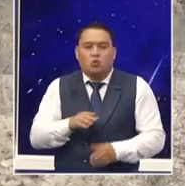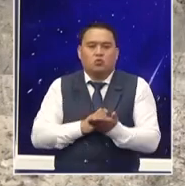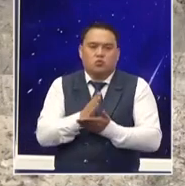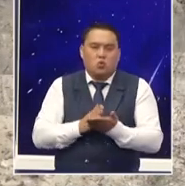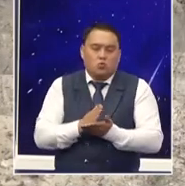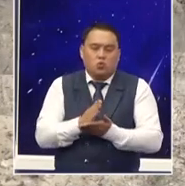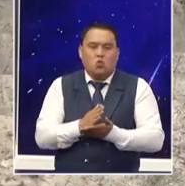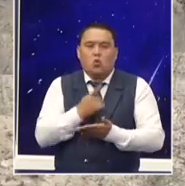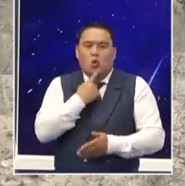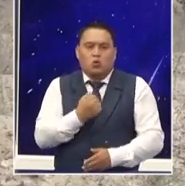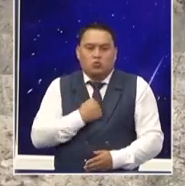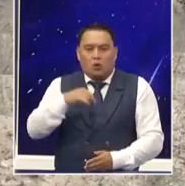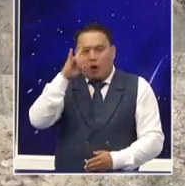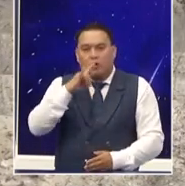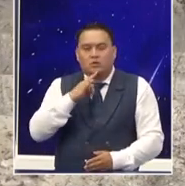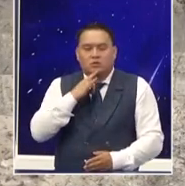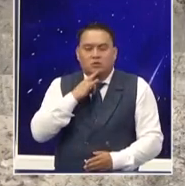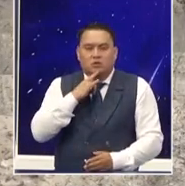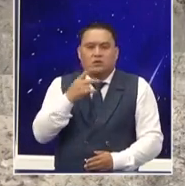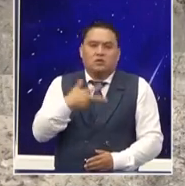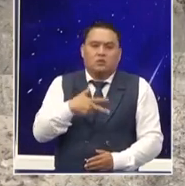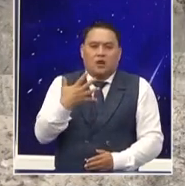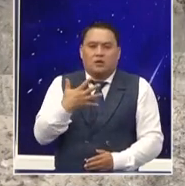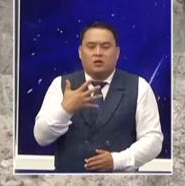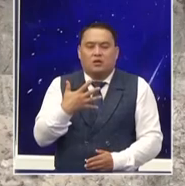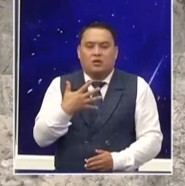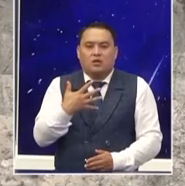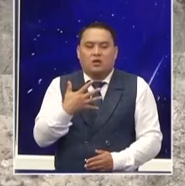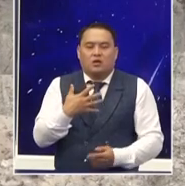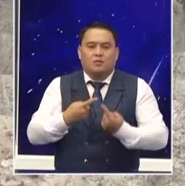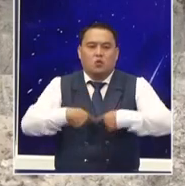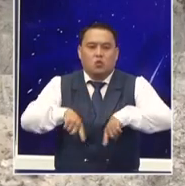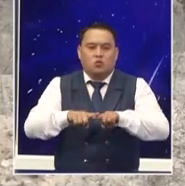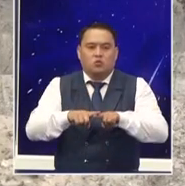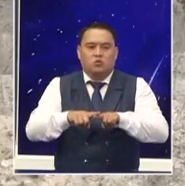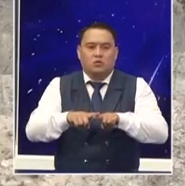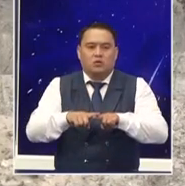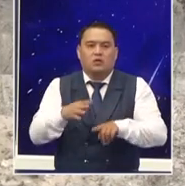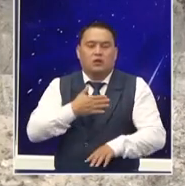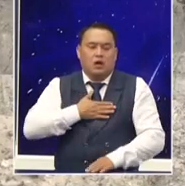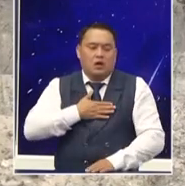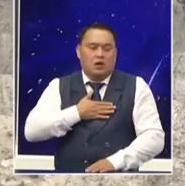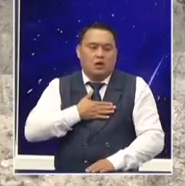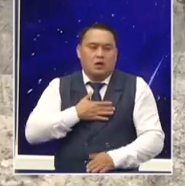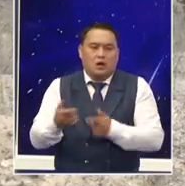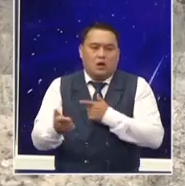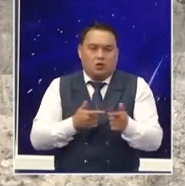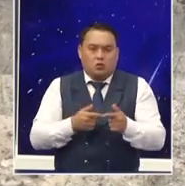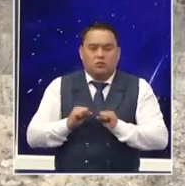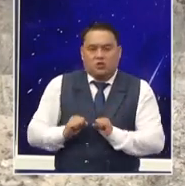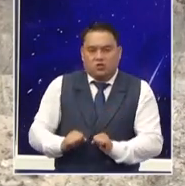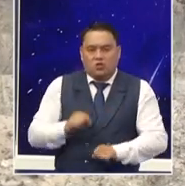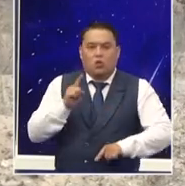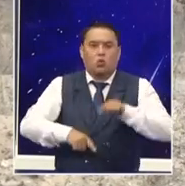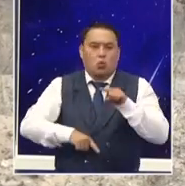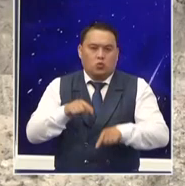ВДВ, тем, что в 30-й, 35-й десантно-штурмовой бригаде служу. Я готов стать за Родину